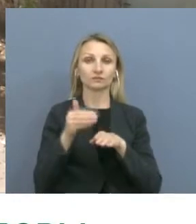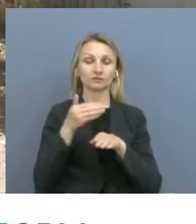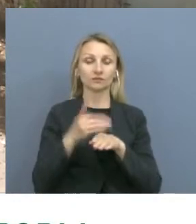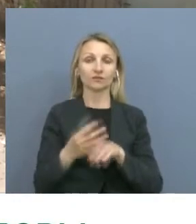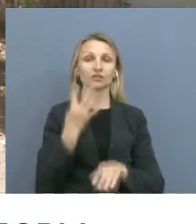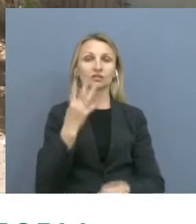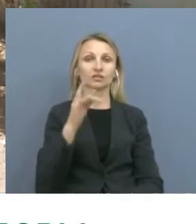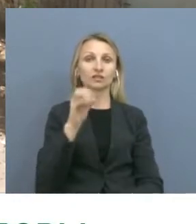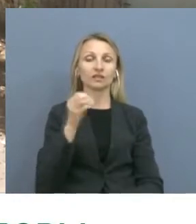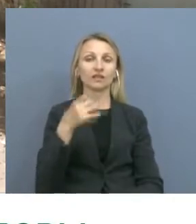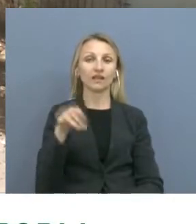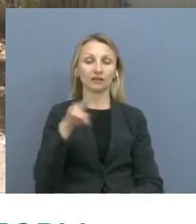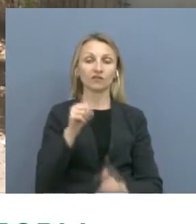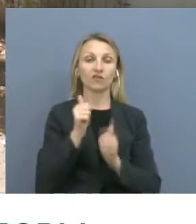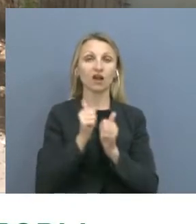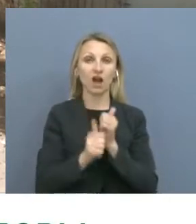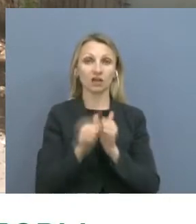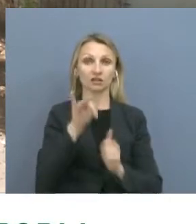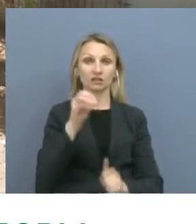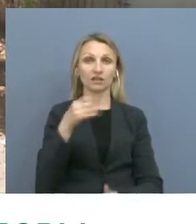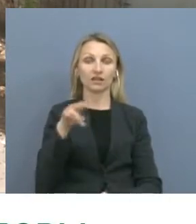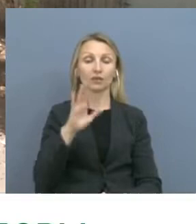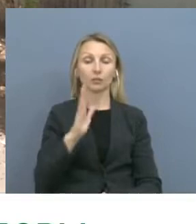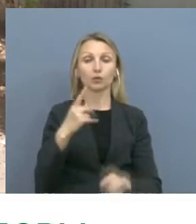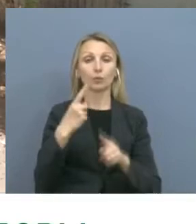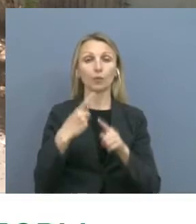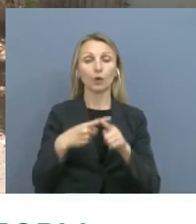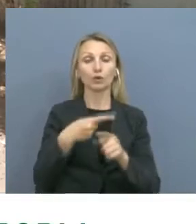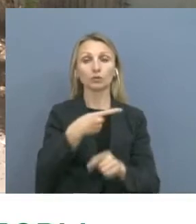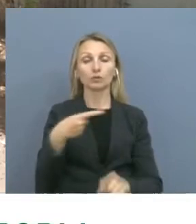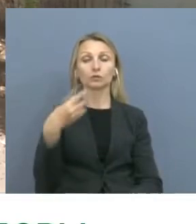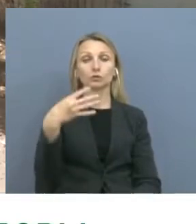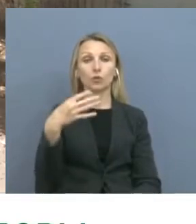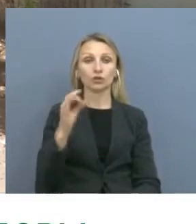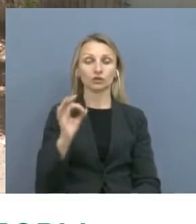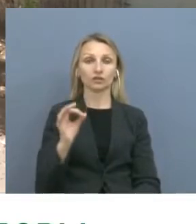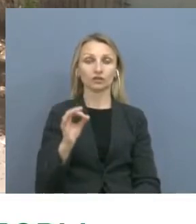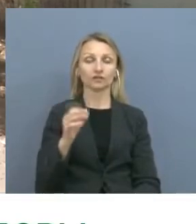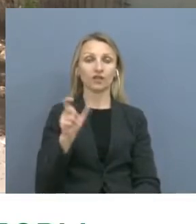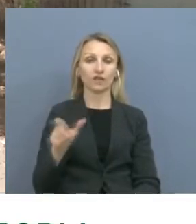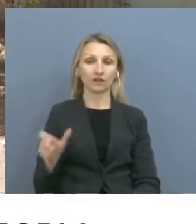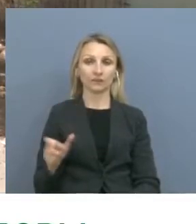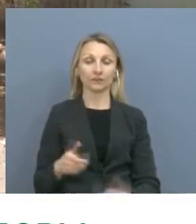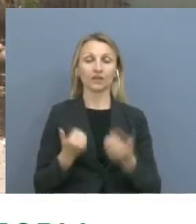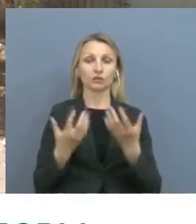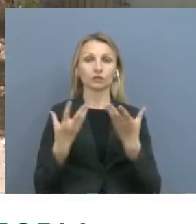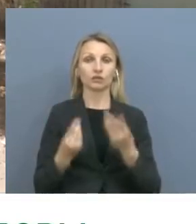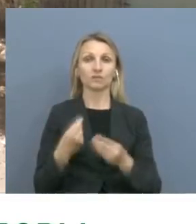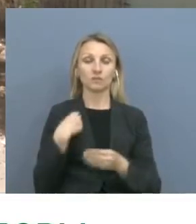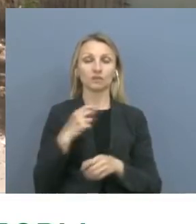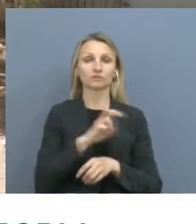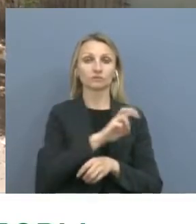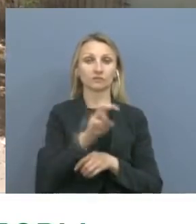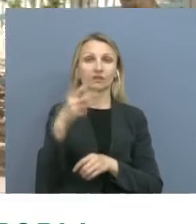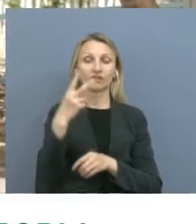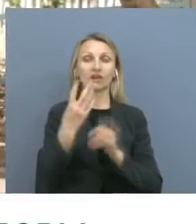В каждом рейде будет плюс-минус по 40 человек. На данный момент мы объехали уже